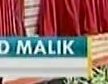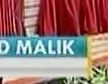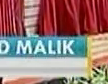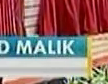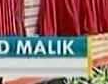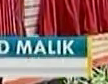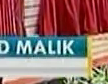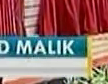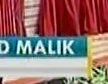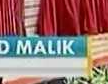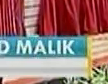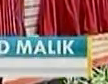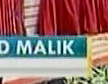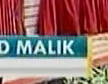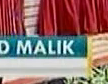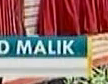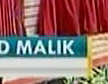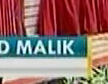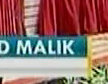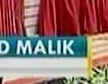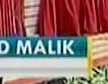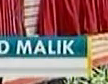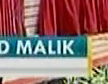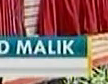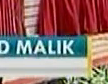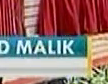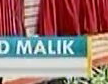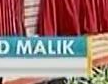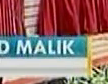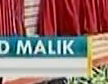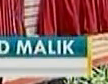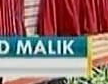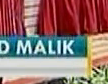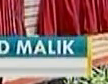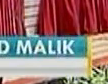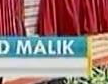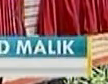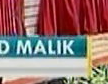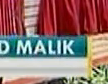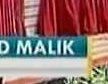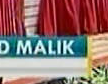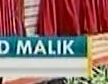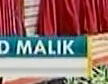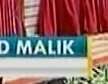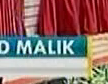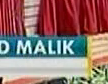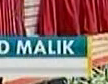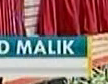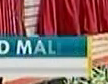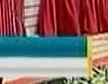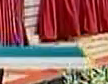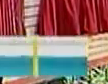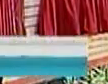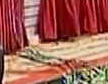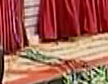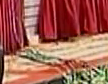bersama dengan Ketua Pengarah DCA dan juga CEO Mas telah pun berada di pentas utama. Jadi tanpa membuang masa, kita terus saja